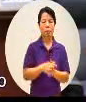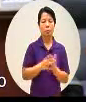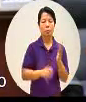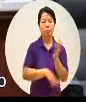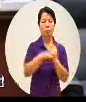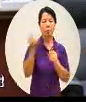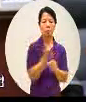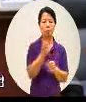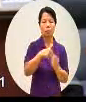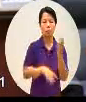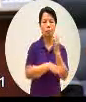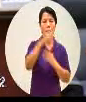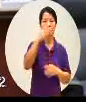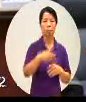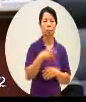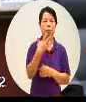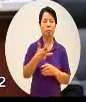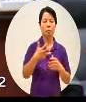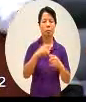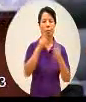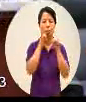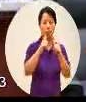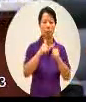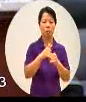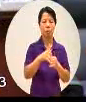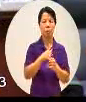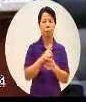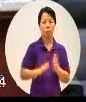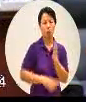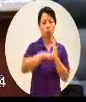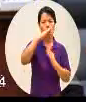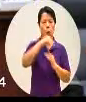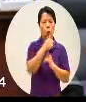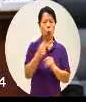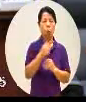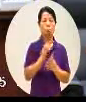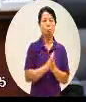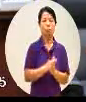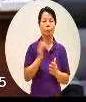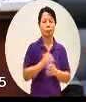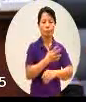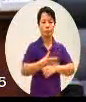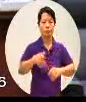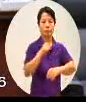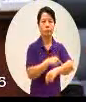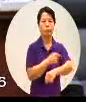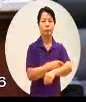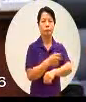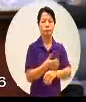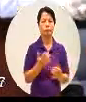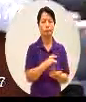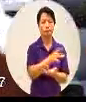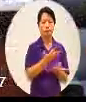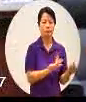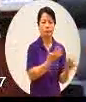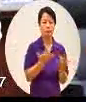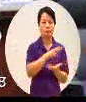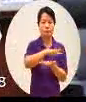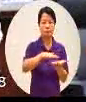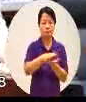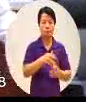八卦了，淹甲足惨。为什么？因为这个河啊，这个源头啊，整个杂草丛生啊，拢无收